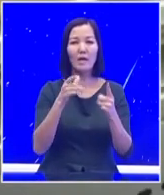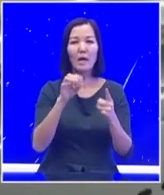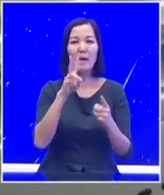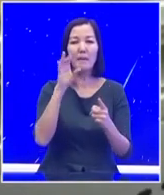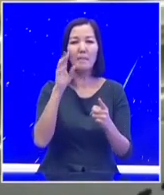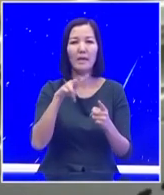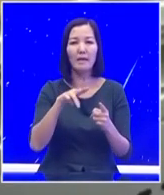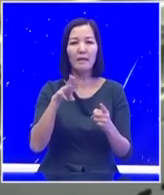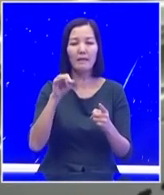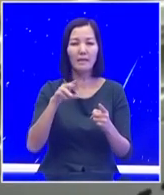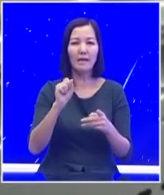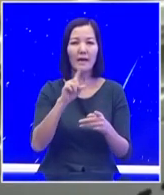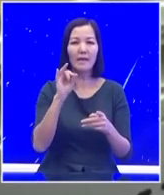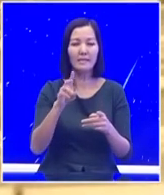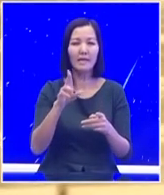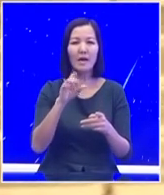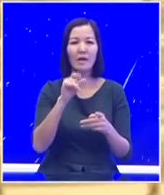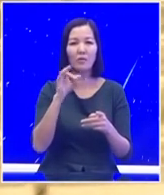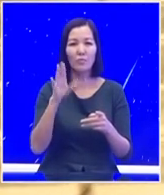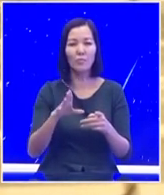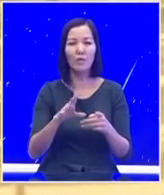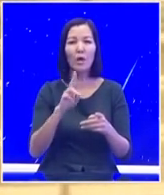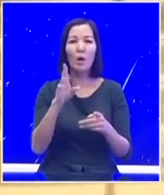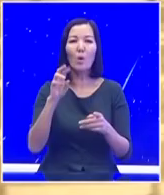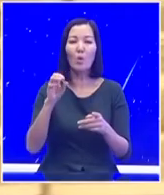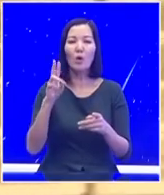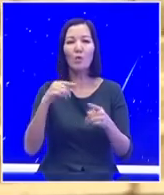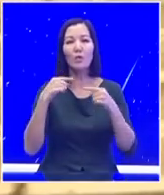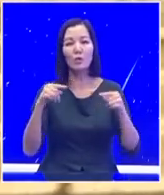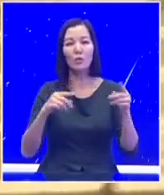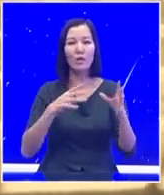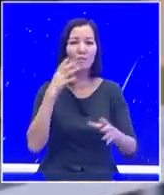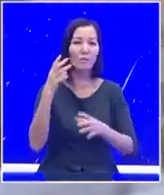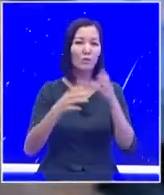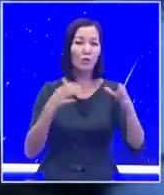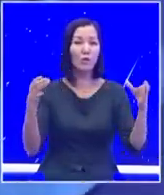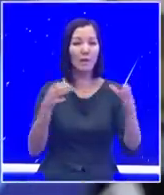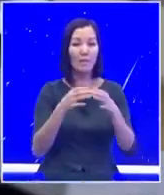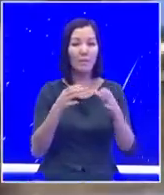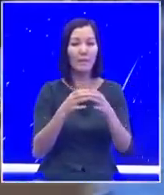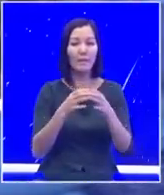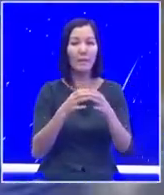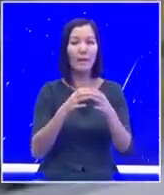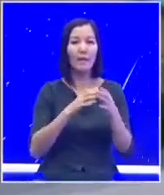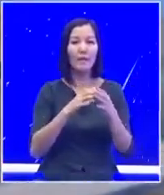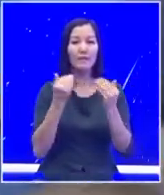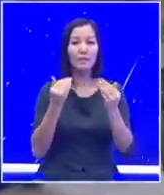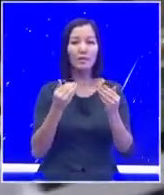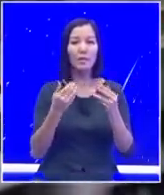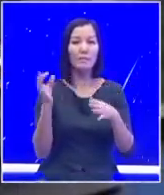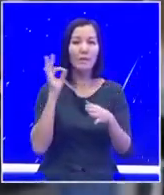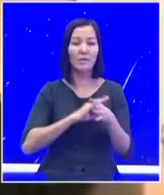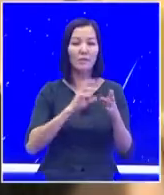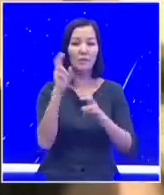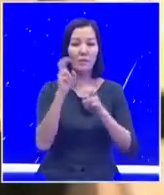Компани ЛТД, Азия Агрофуд, Эрджи Брендс, Кока-Кола и другие международные компании. Они формируют львиную долю объема